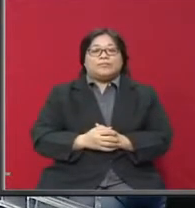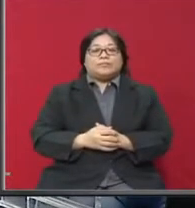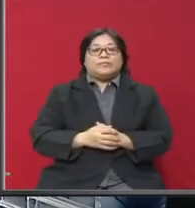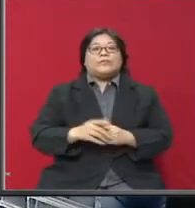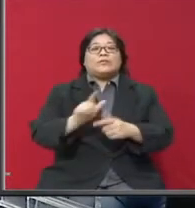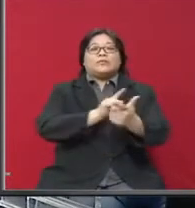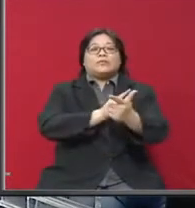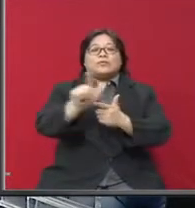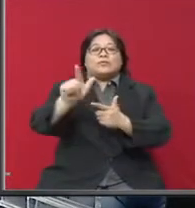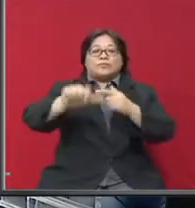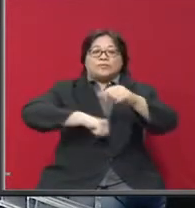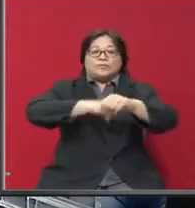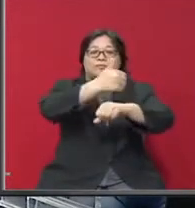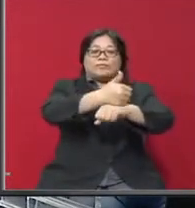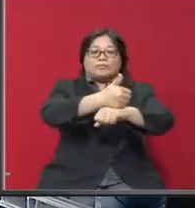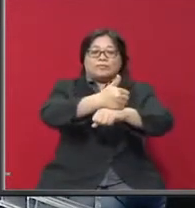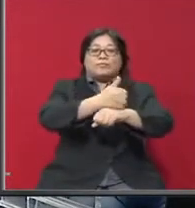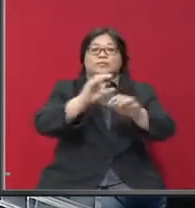kelulusan